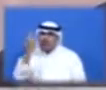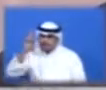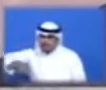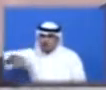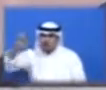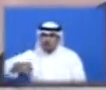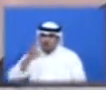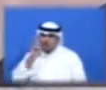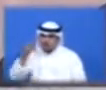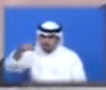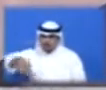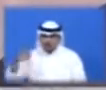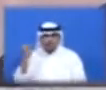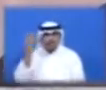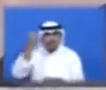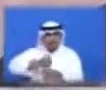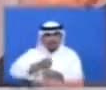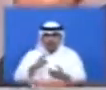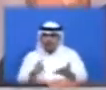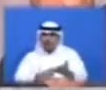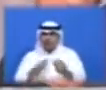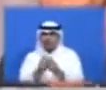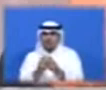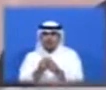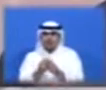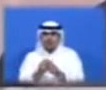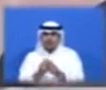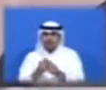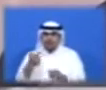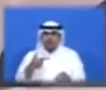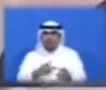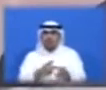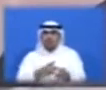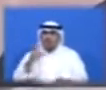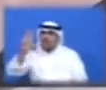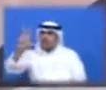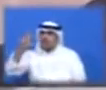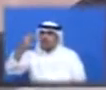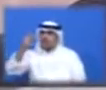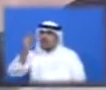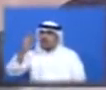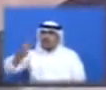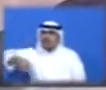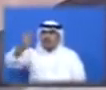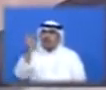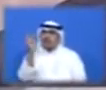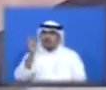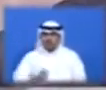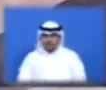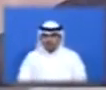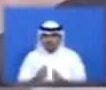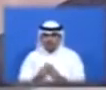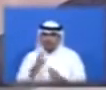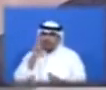وفي مشروعين اللي هم مال عدان ومال الفروانية. نتمنى الآن في لجنة